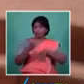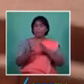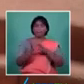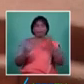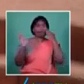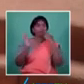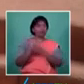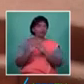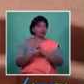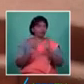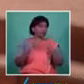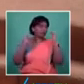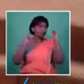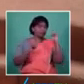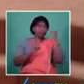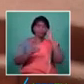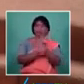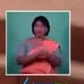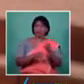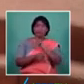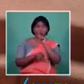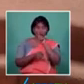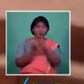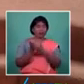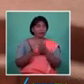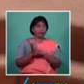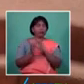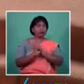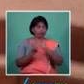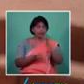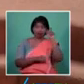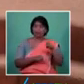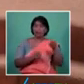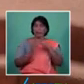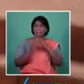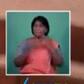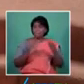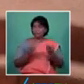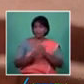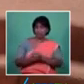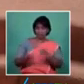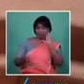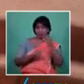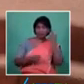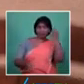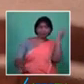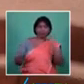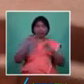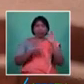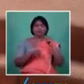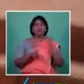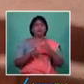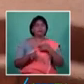මේ ප්‍රවෘත්ති ලබා දුන්නේ ඉහළ ප්‍රසිද්ධියකි රූපවාහිනියෙන් පත්‍ර කියවන ඇතැම් මාධ්‍යවේදීන් මේ ප්‍රවෘත්තියේ නැති තොරු තමන්ගේ අතින් දමා